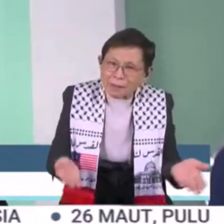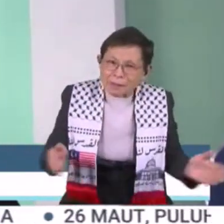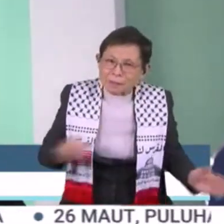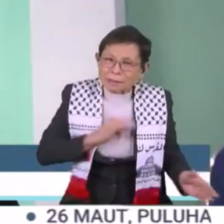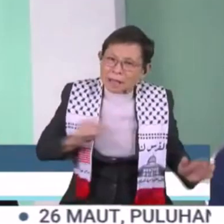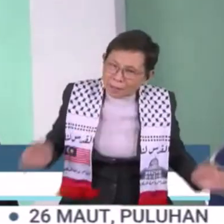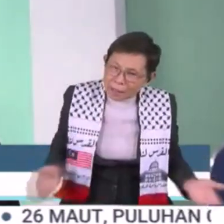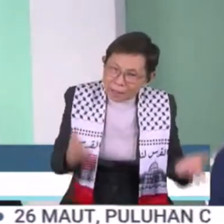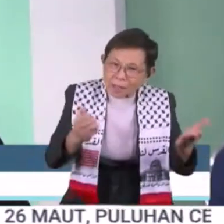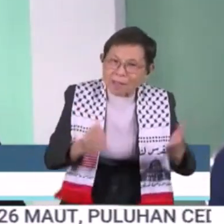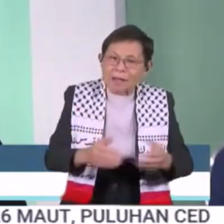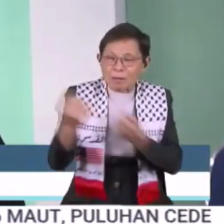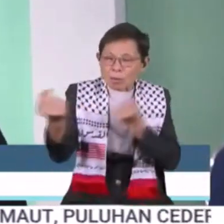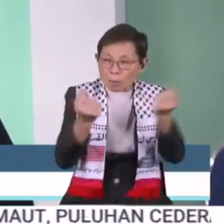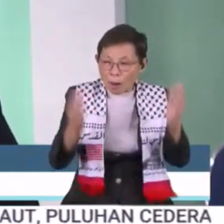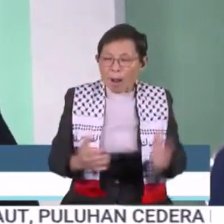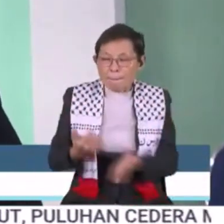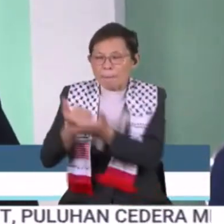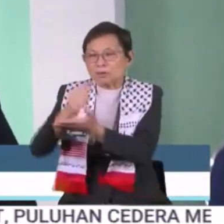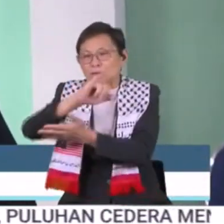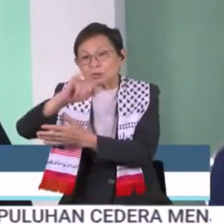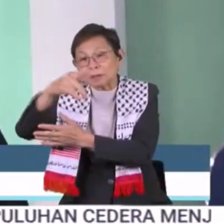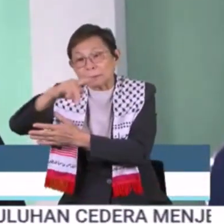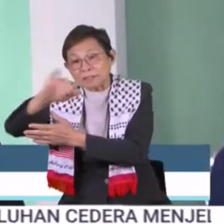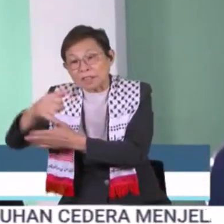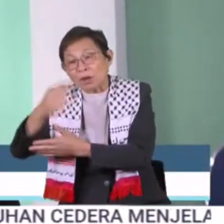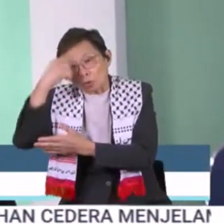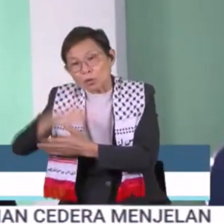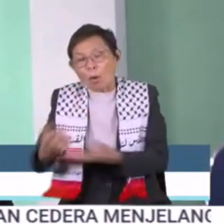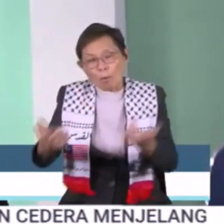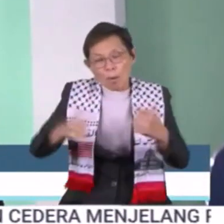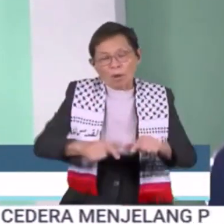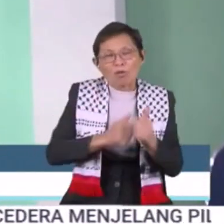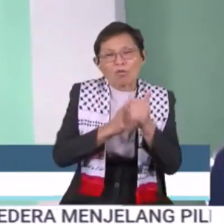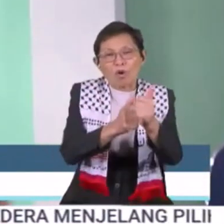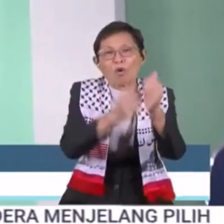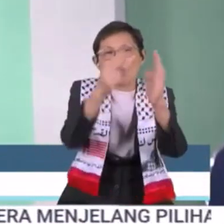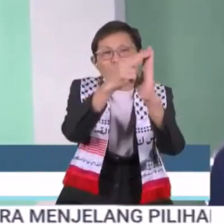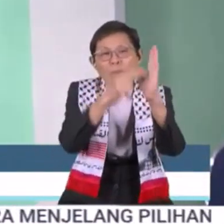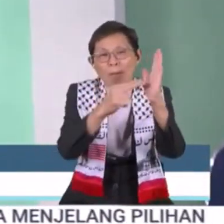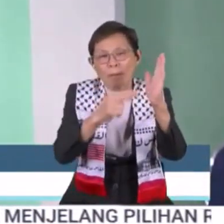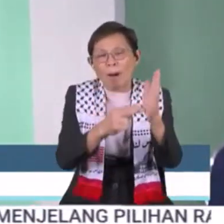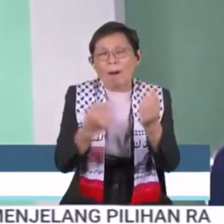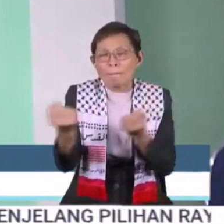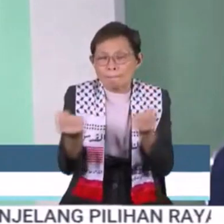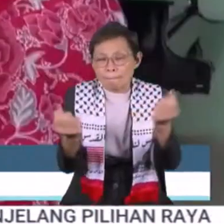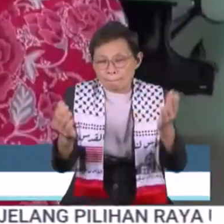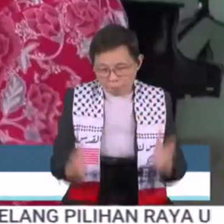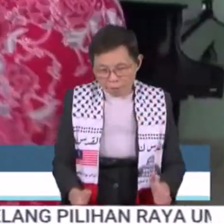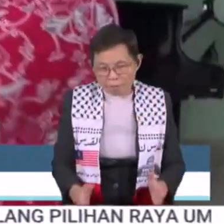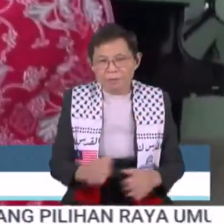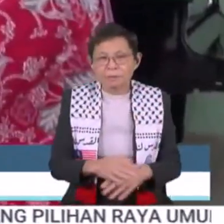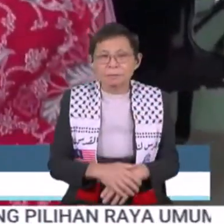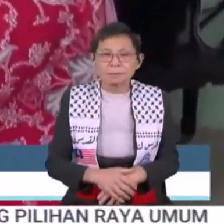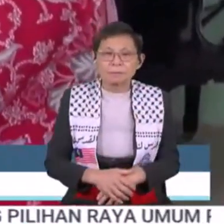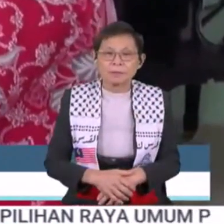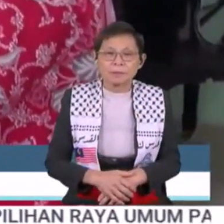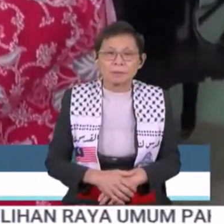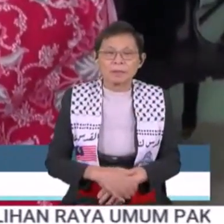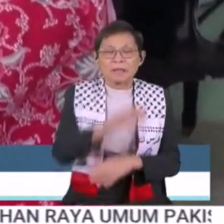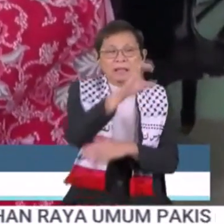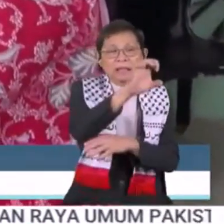ni pengundilan Raya sama-sama bantu jpj untuk pastikan berlakunya pematuhanlah di kalangan pengundaya yang lain